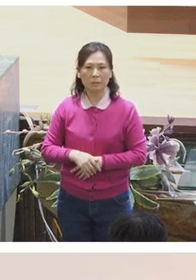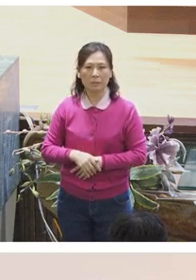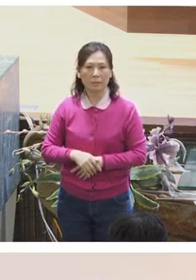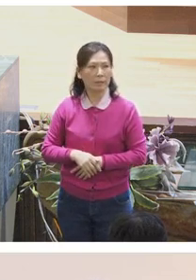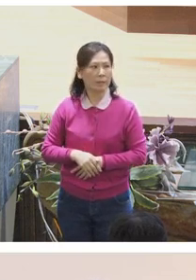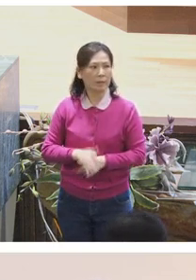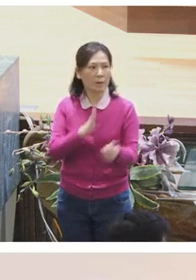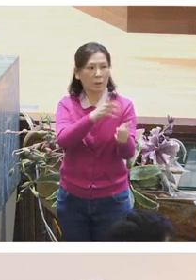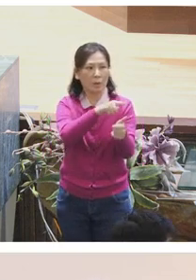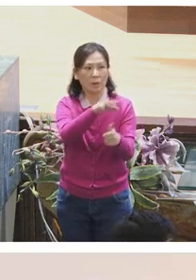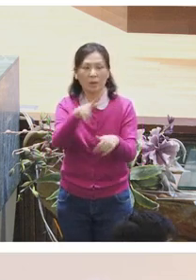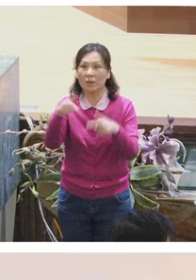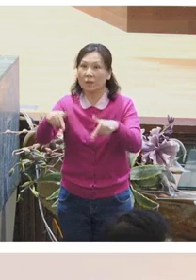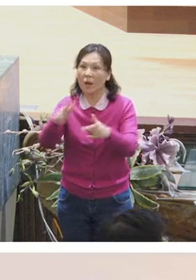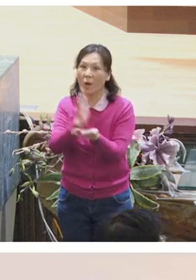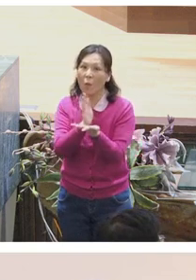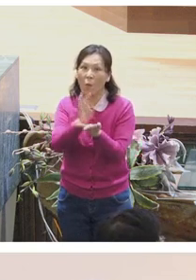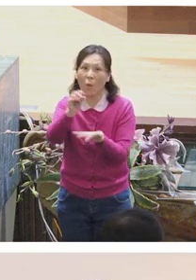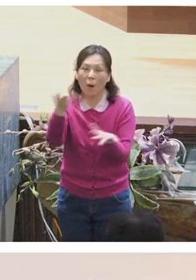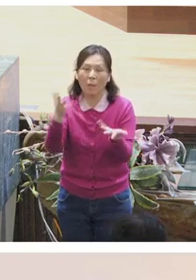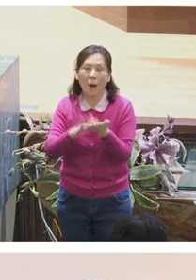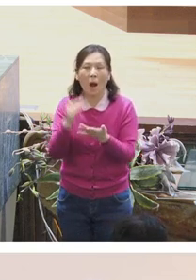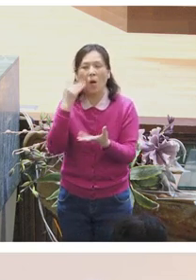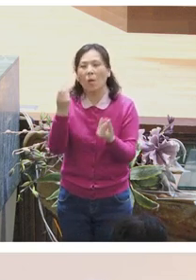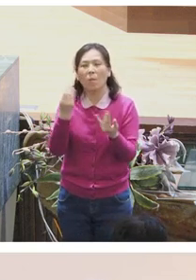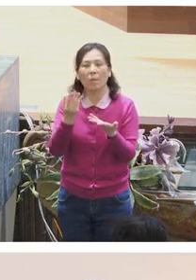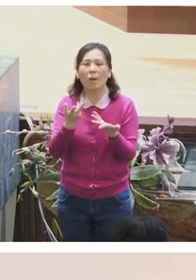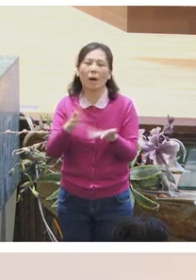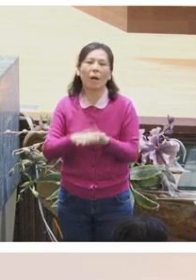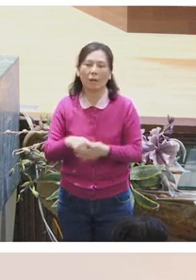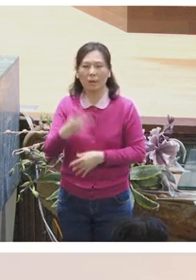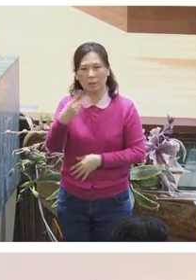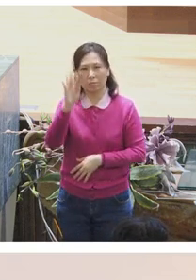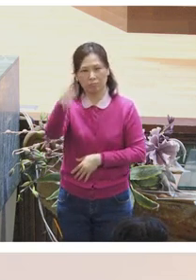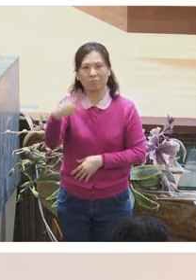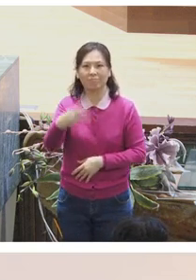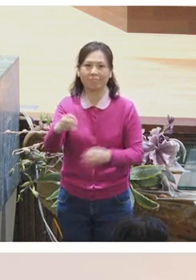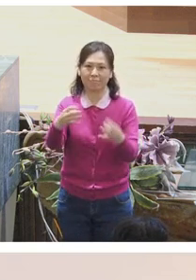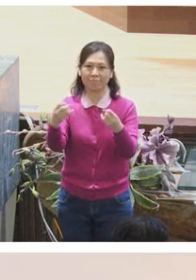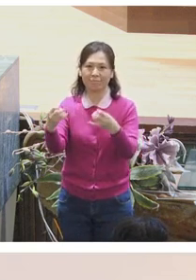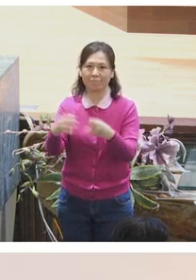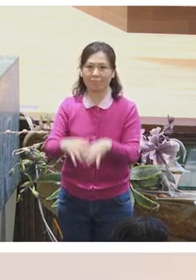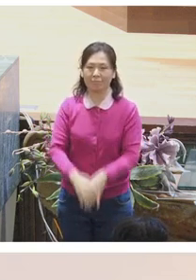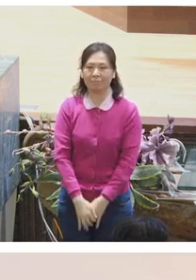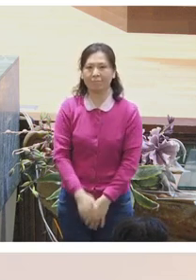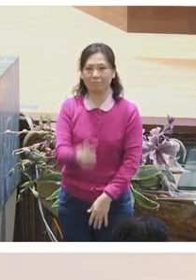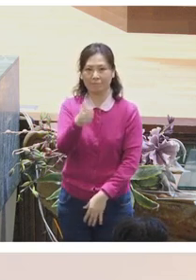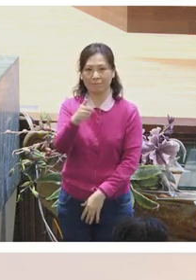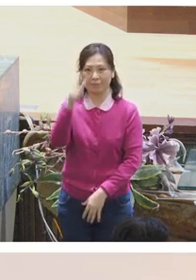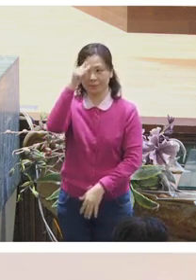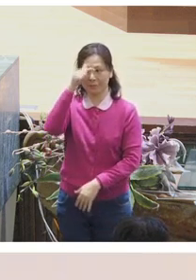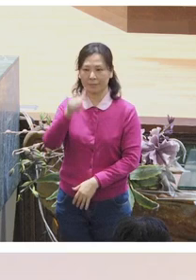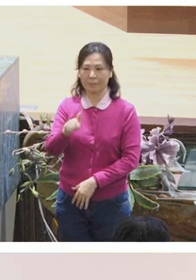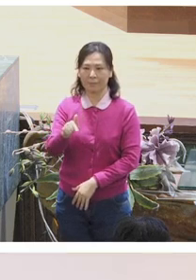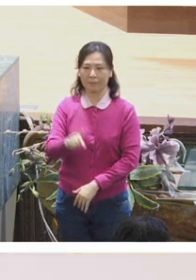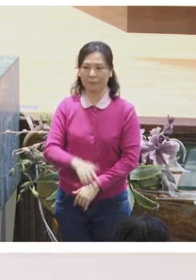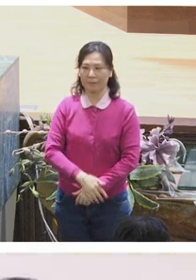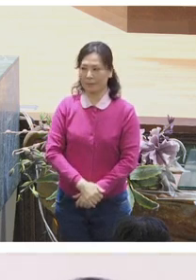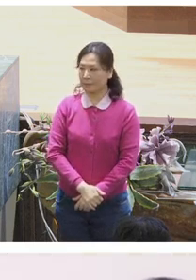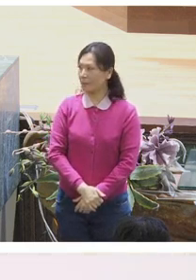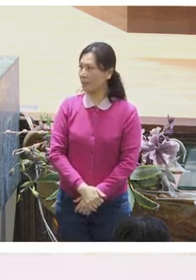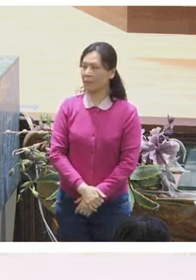后或许我们大家可以有机会再讨论这样子的问题。谢谢 黄老师。我